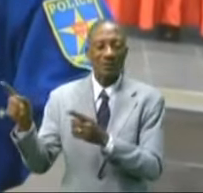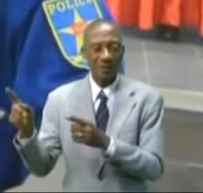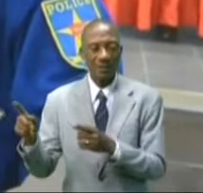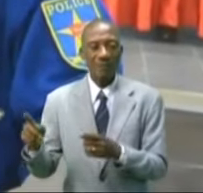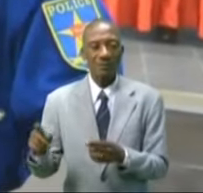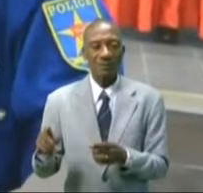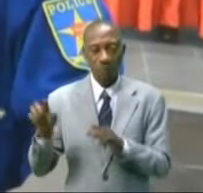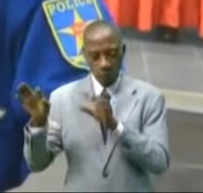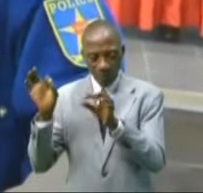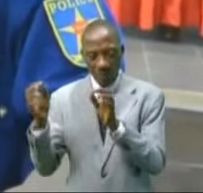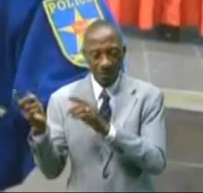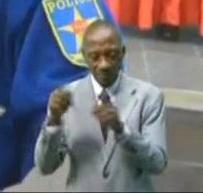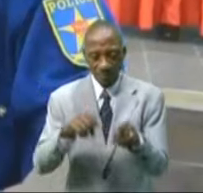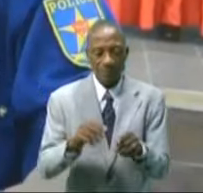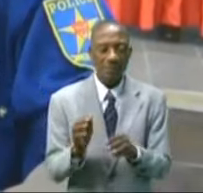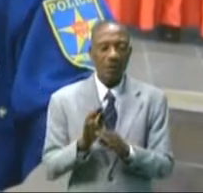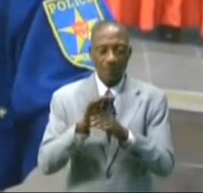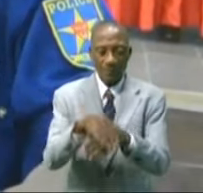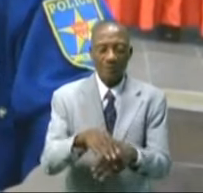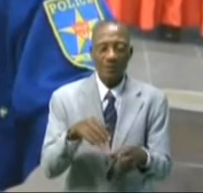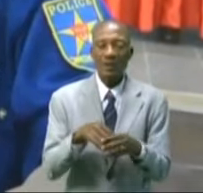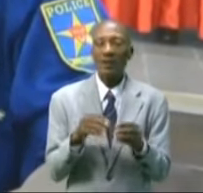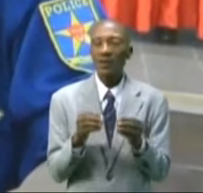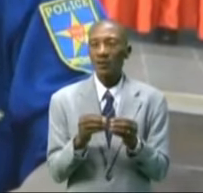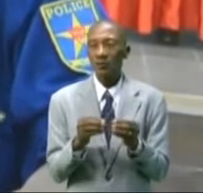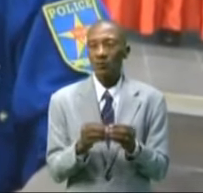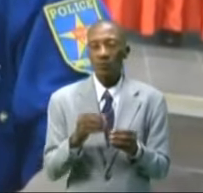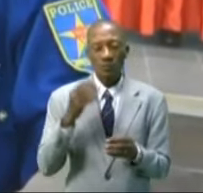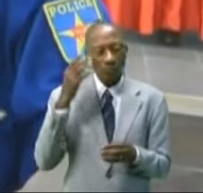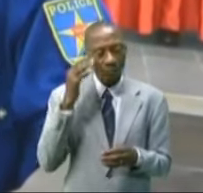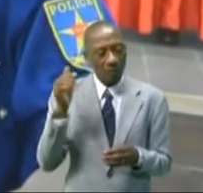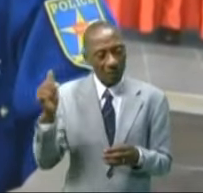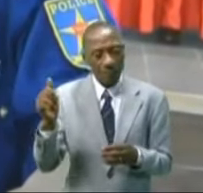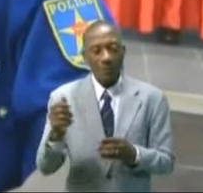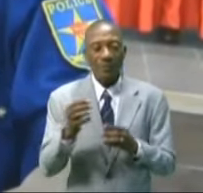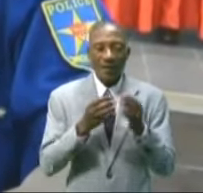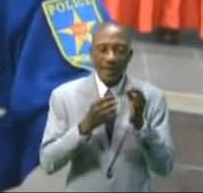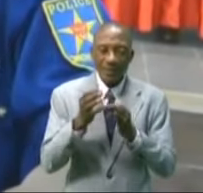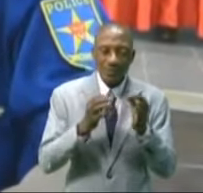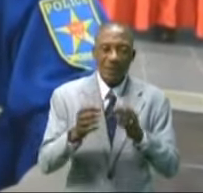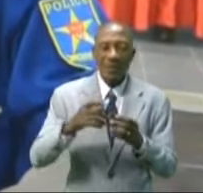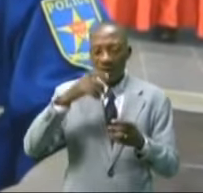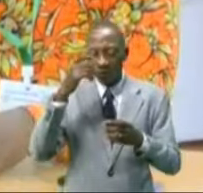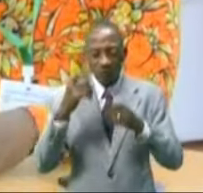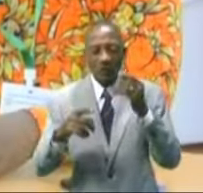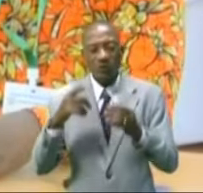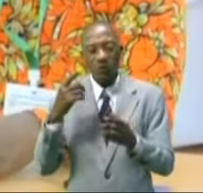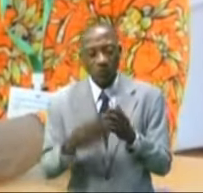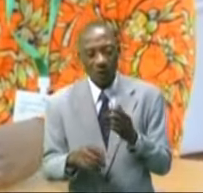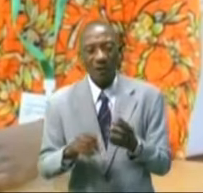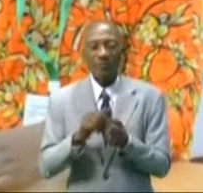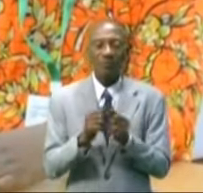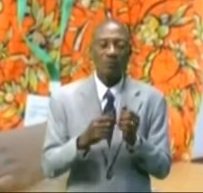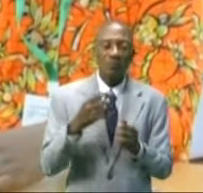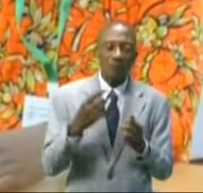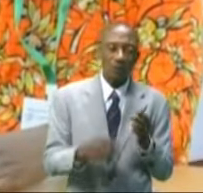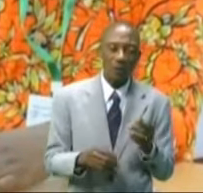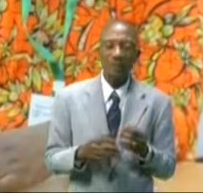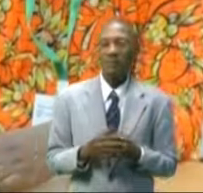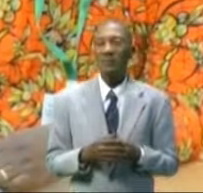environs, ainsi que dans le territoire de Nyiragongo, pour qu'enfin nous arrivions d'une